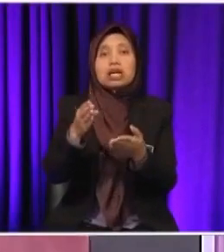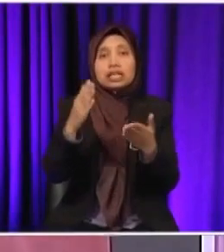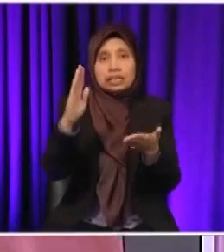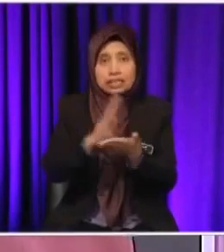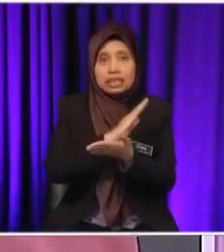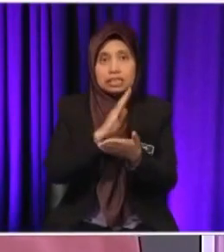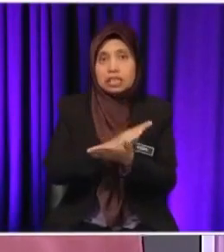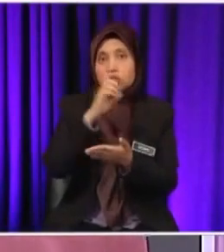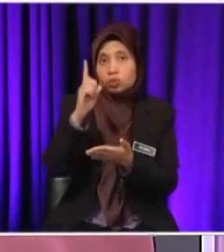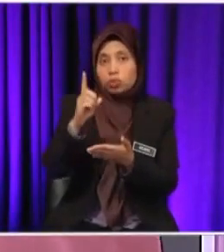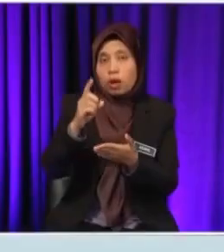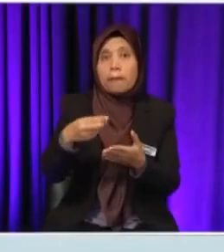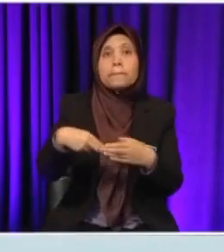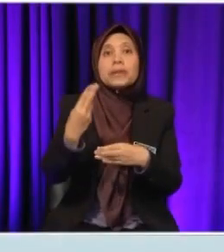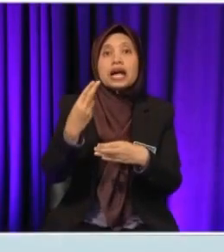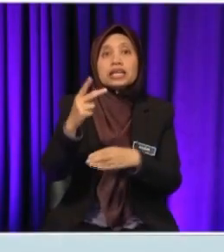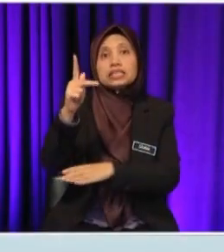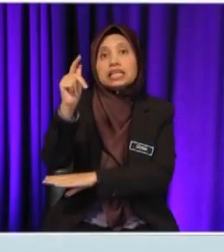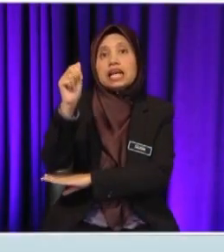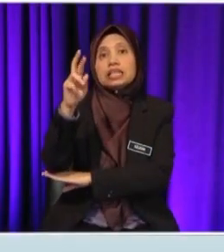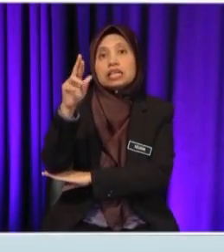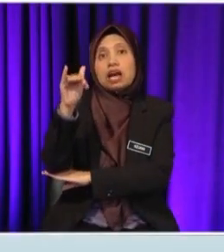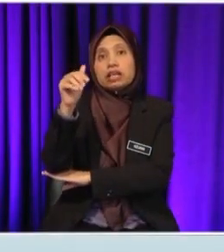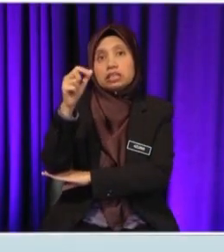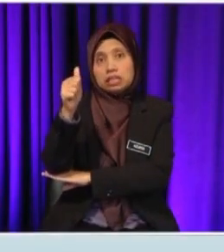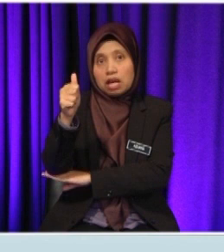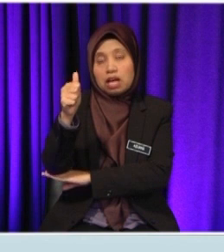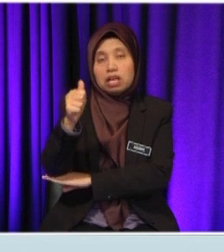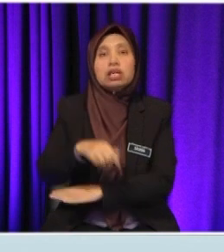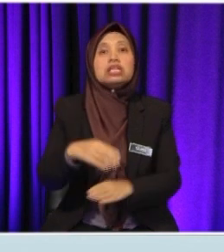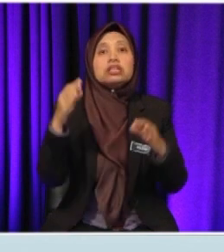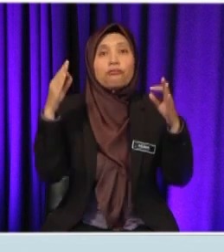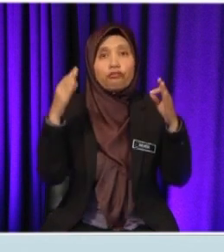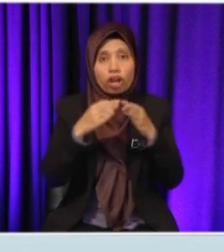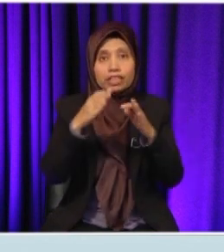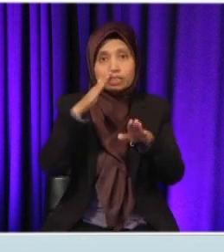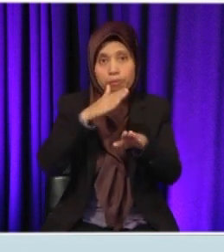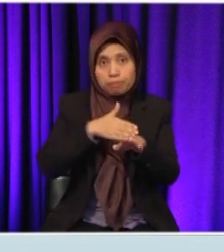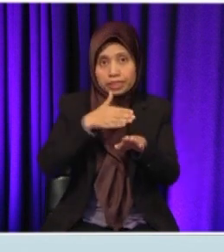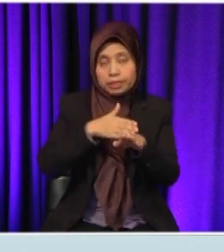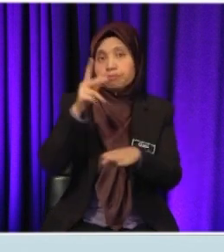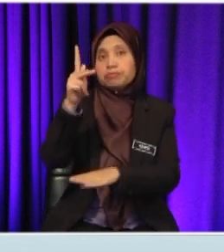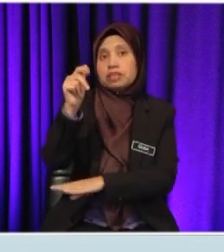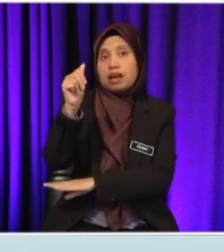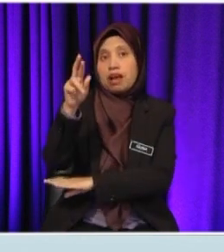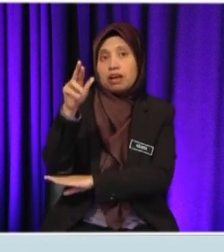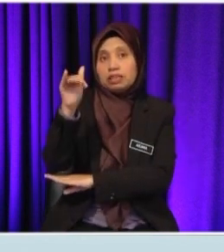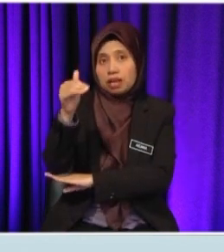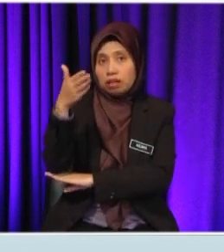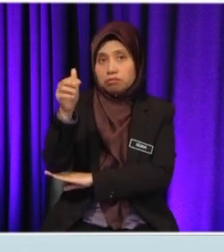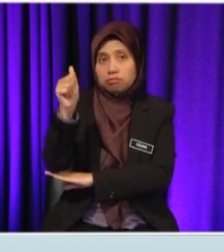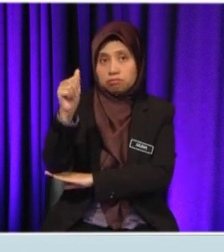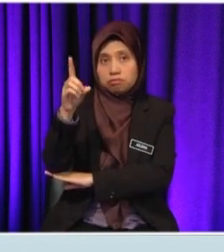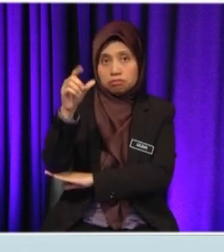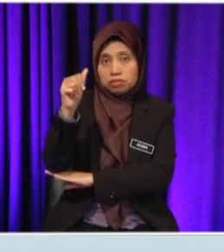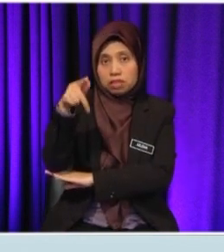ada karya juga penghasilan karya pada kertas 2. Untuk hari ini saya akan fokus kepada karya adaptasi untuk kertas 1 bahagian